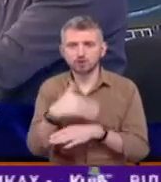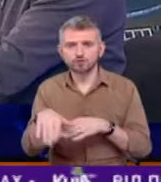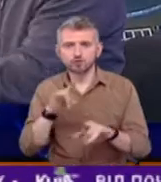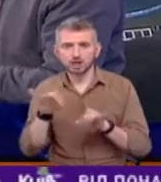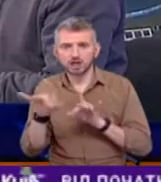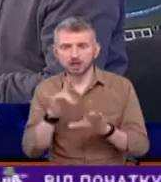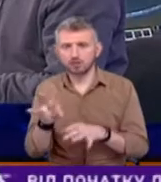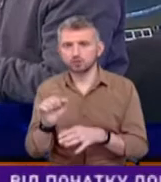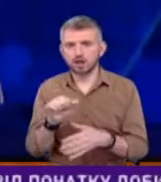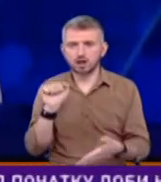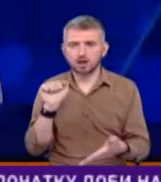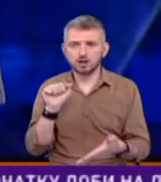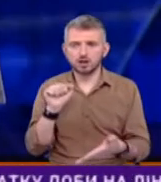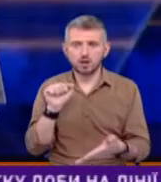на